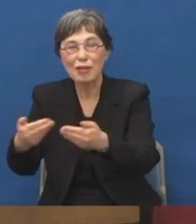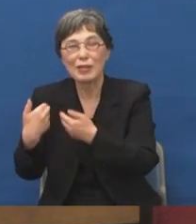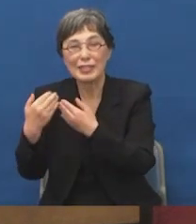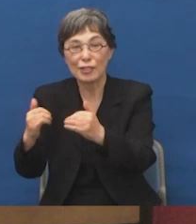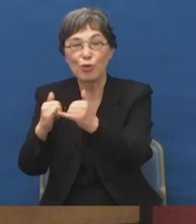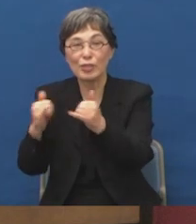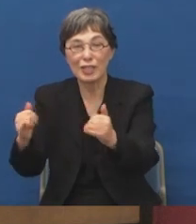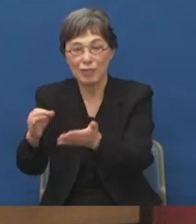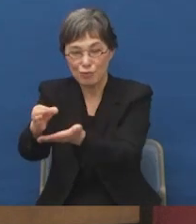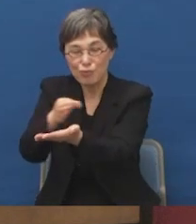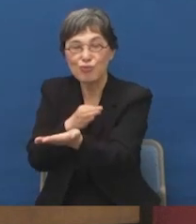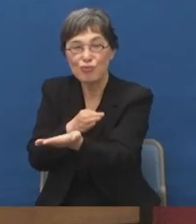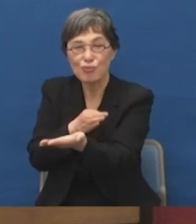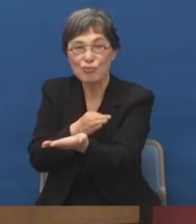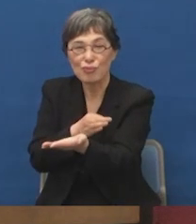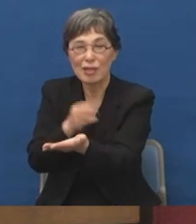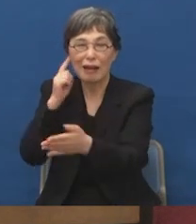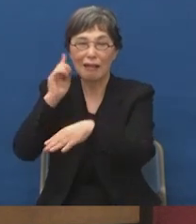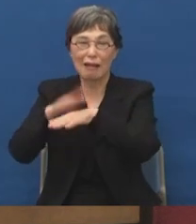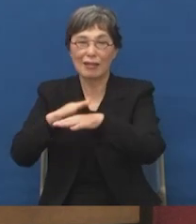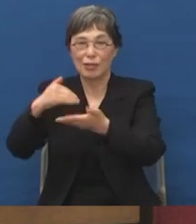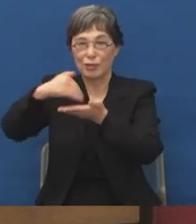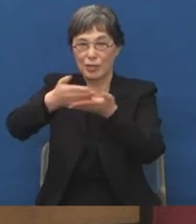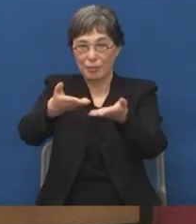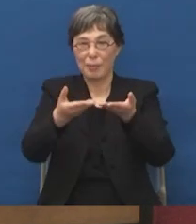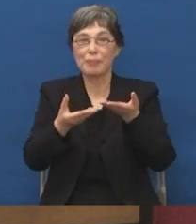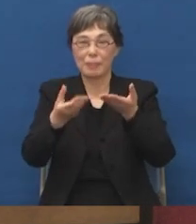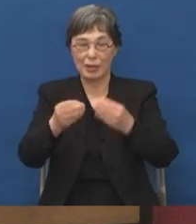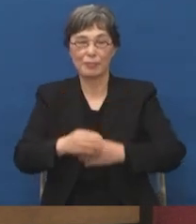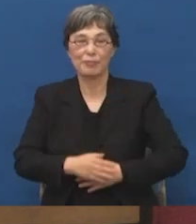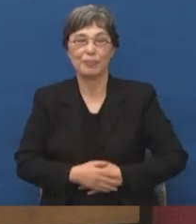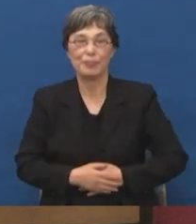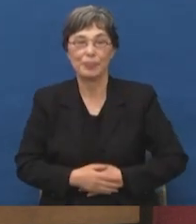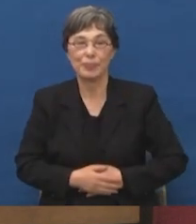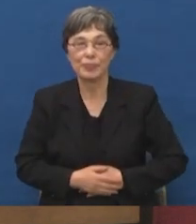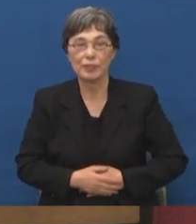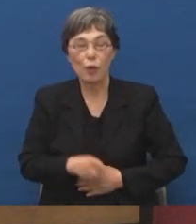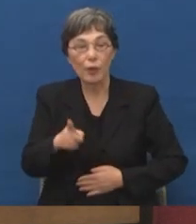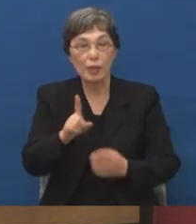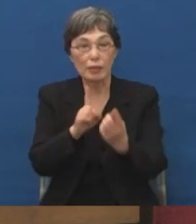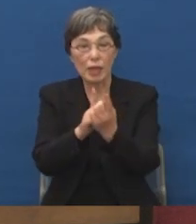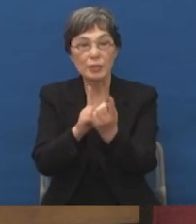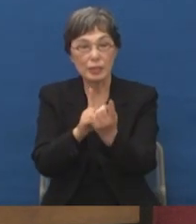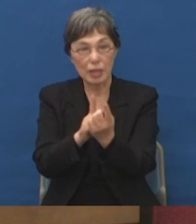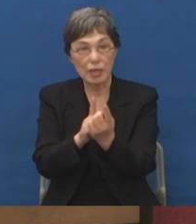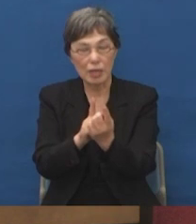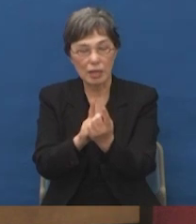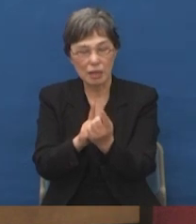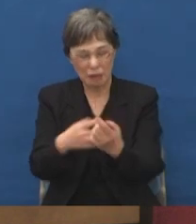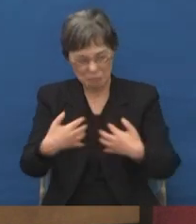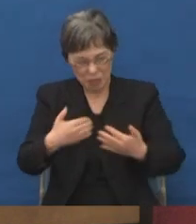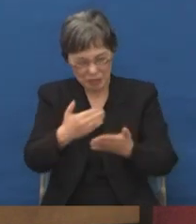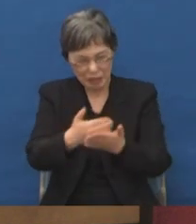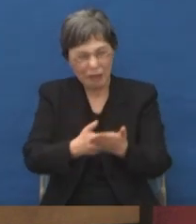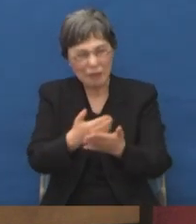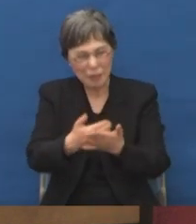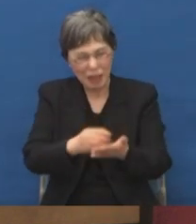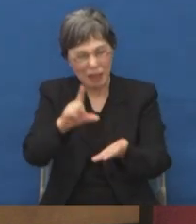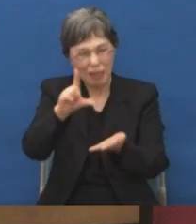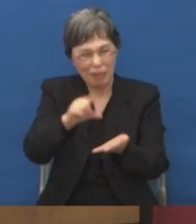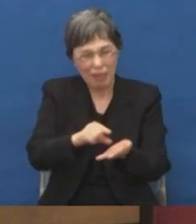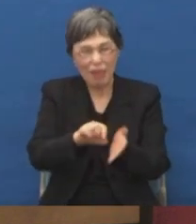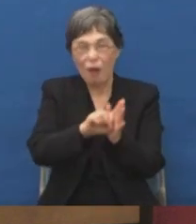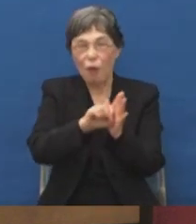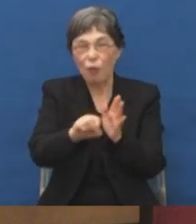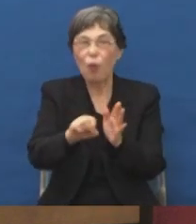者に売り払おうとするものであるとの説明がありました。これに対し残骨灰原用化の効果にか